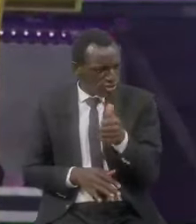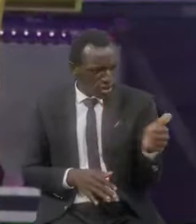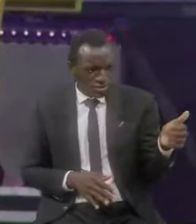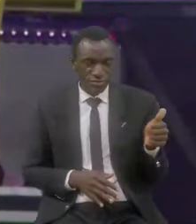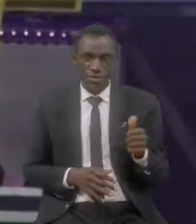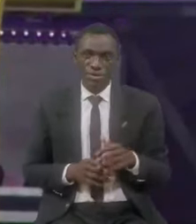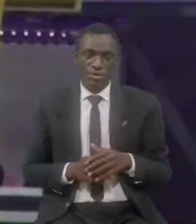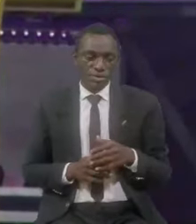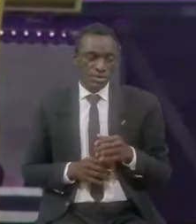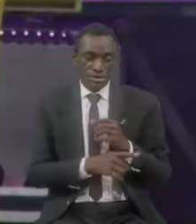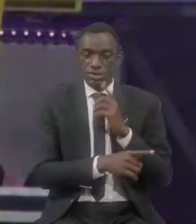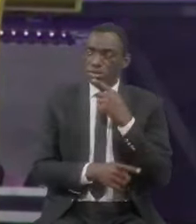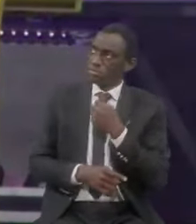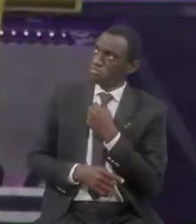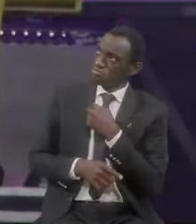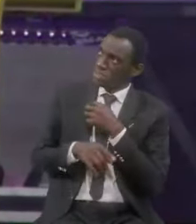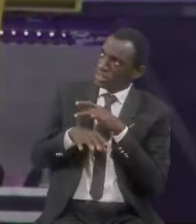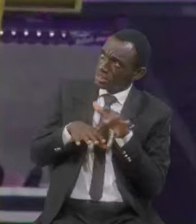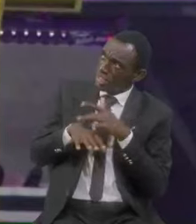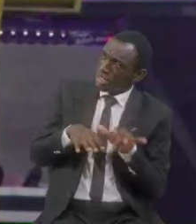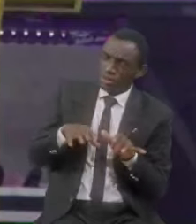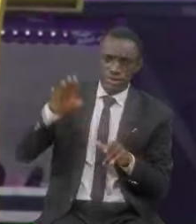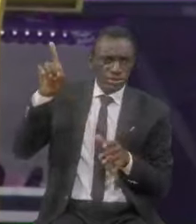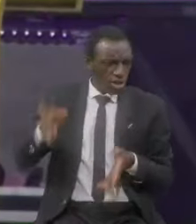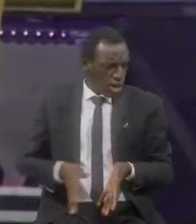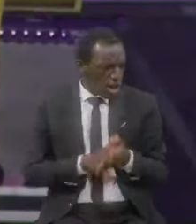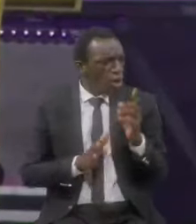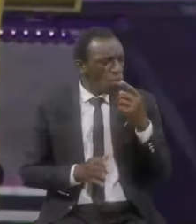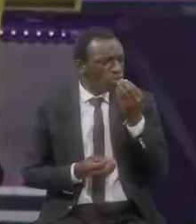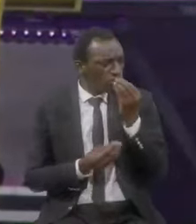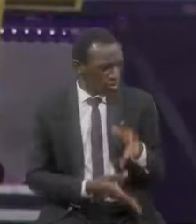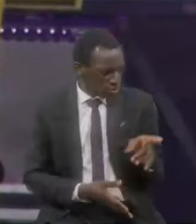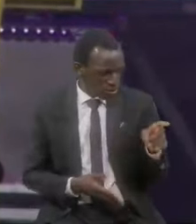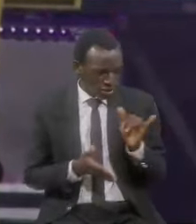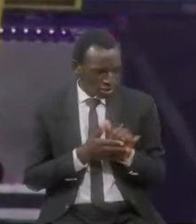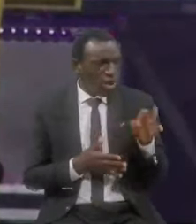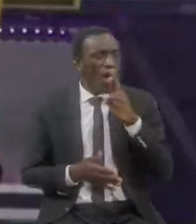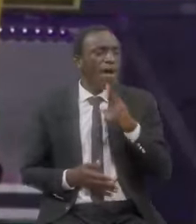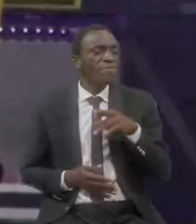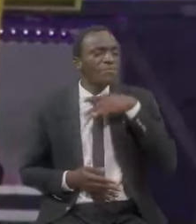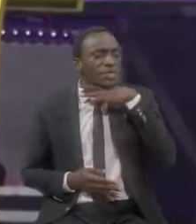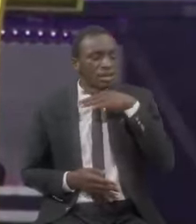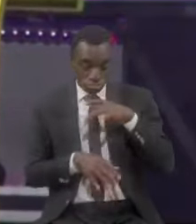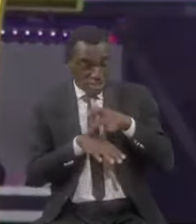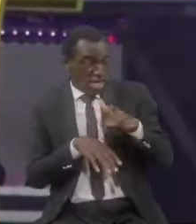Parce que je suis nu. Qui te l'a dit que tu es nu?